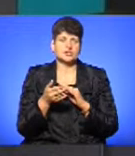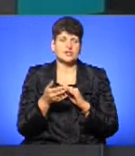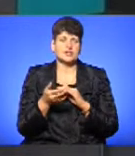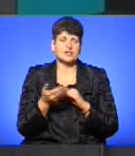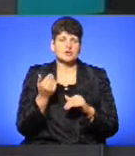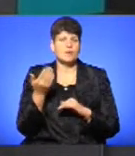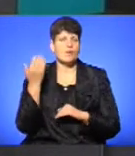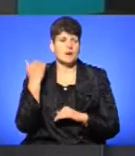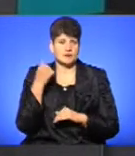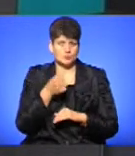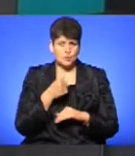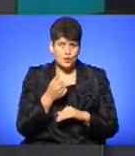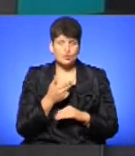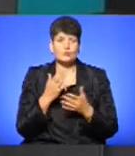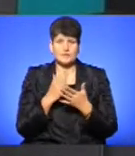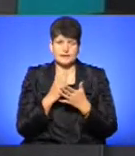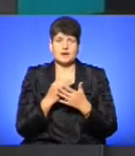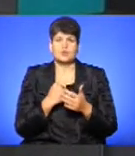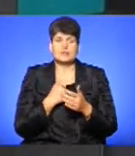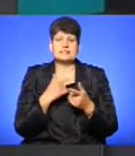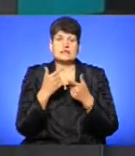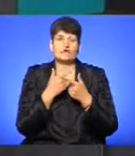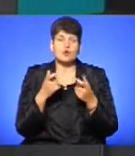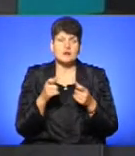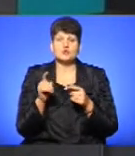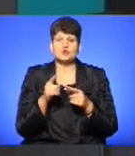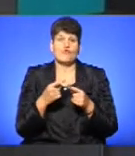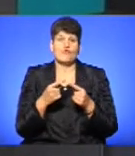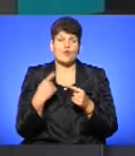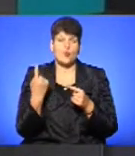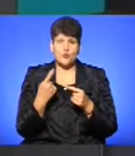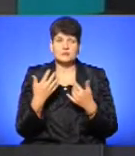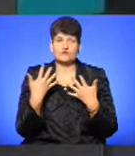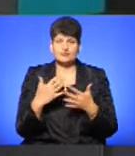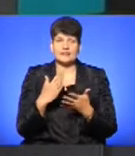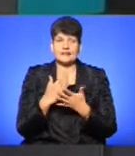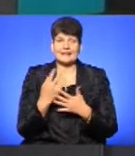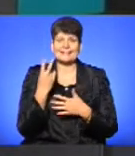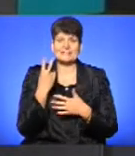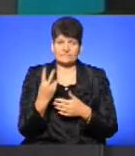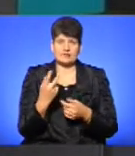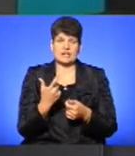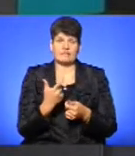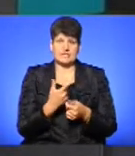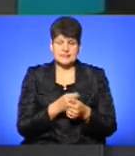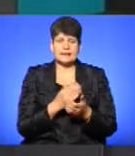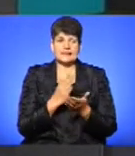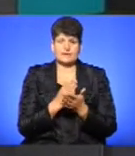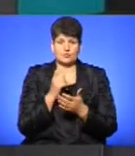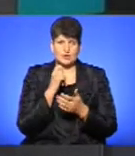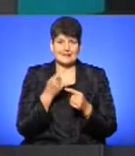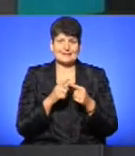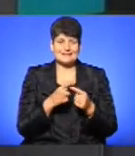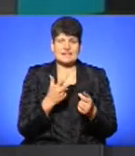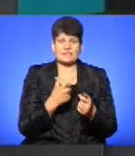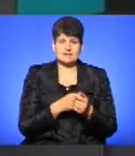року. Відповідно, є у нас така інформація, що в області вже є дві вакцини, такі, які є в Україні. Це є